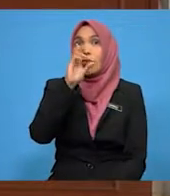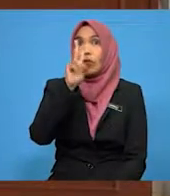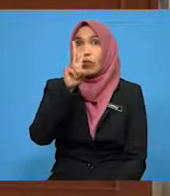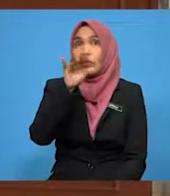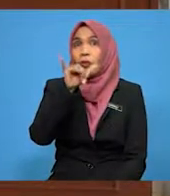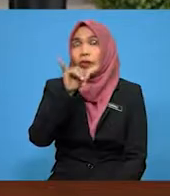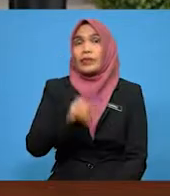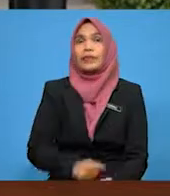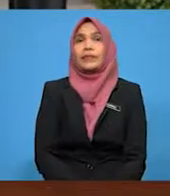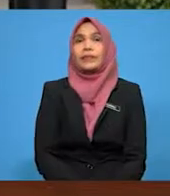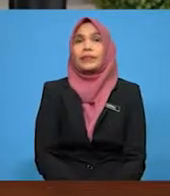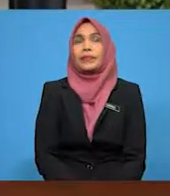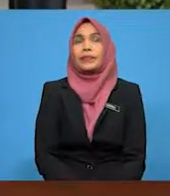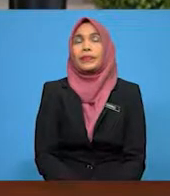mencuba.